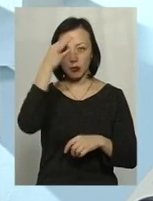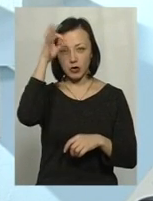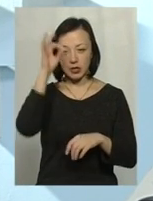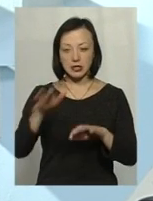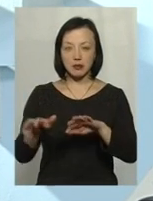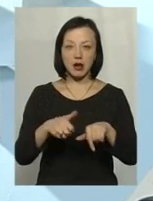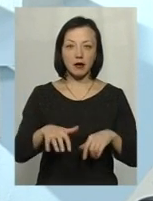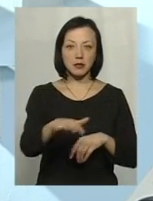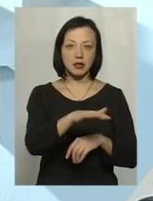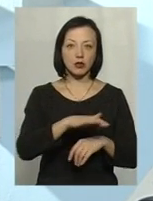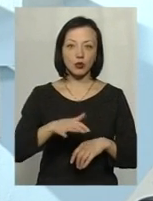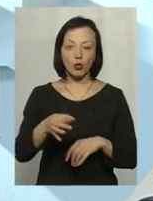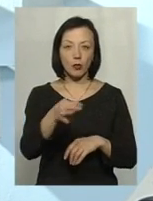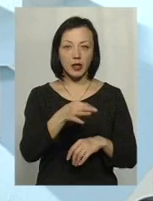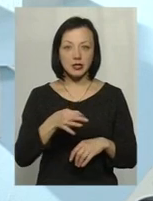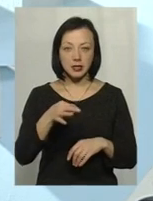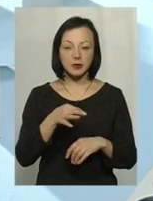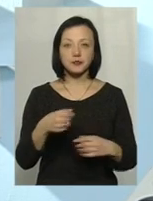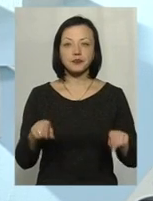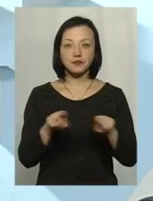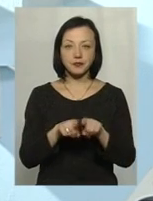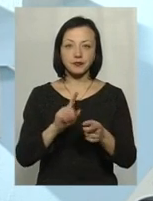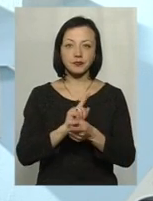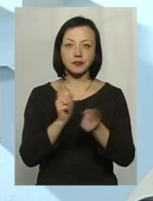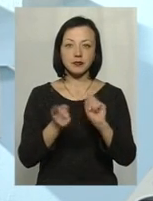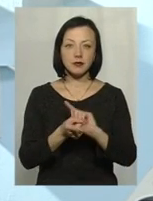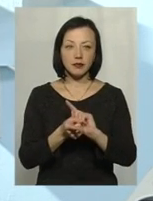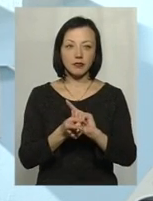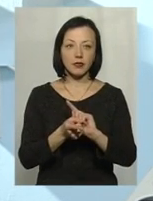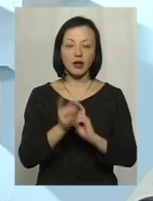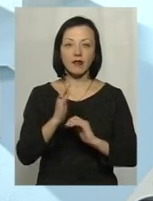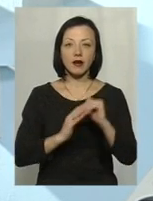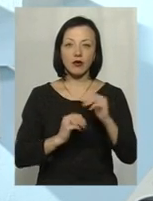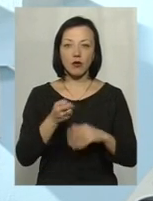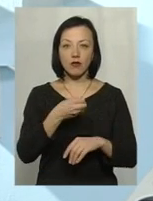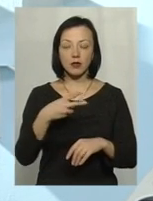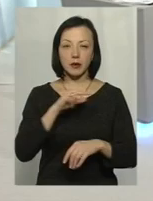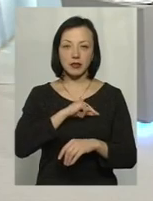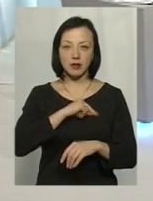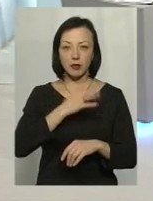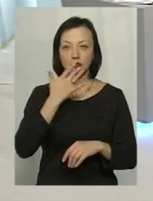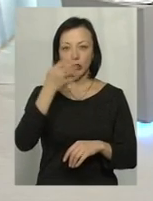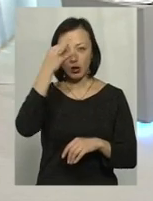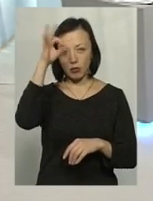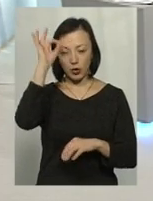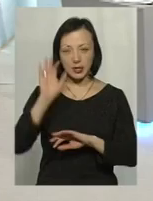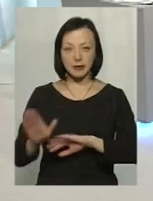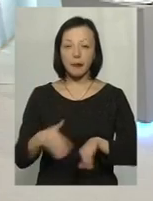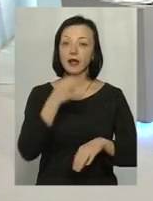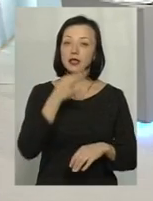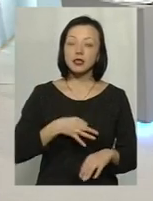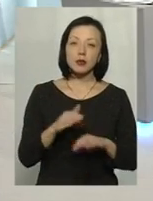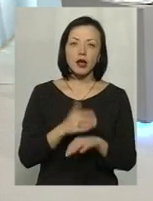забираємо з території в область. І також міняємо кваліфікованими працівниками Національної поліції. Скажіть, будь ласка, яке